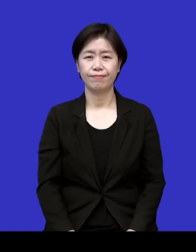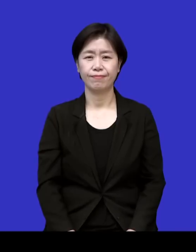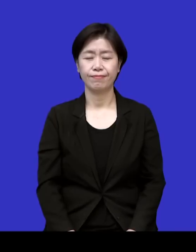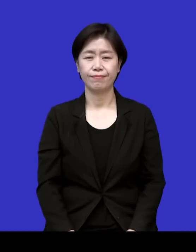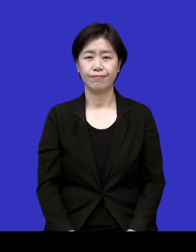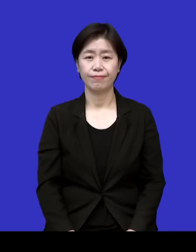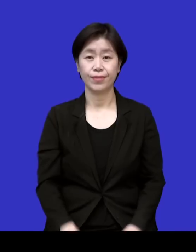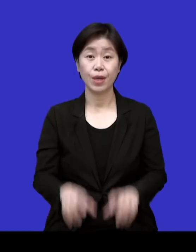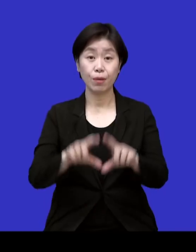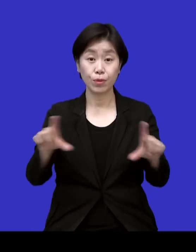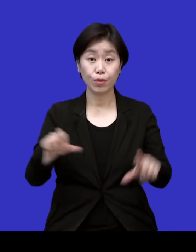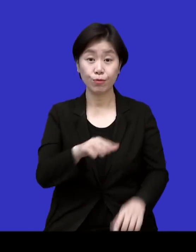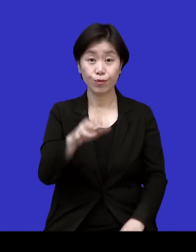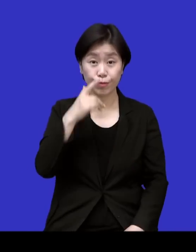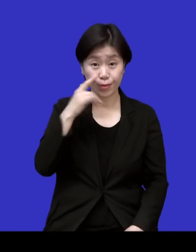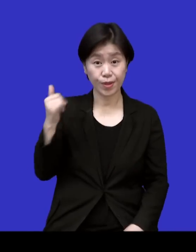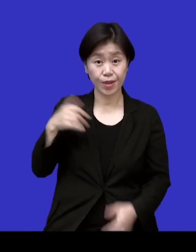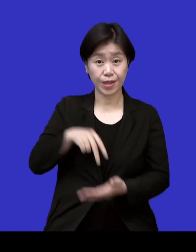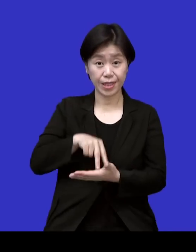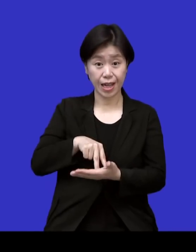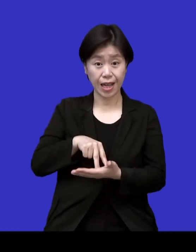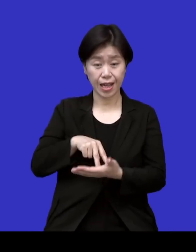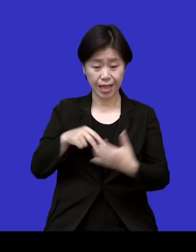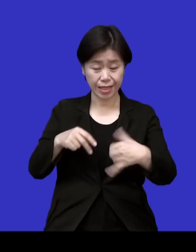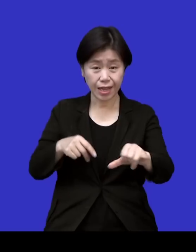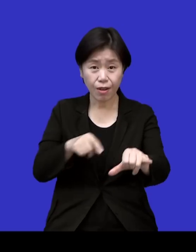왜 우리 부모가 자식 아프면